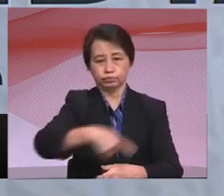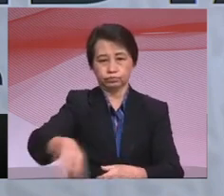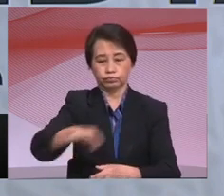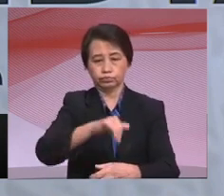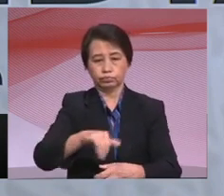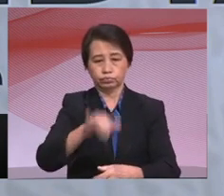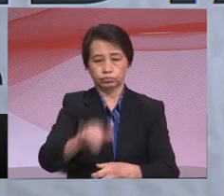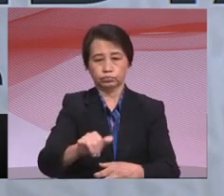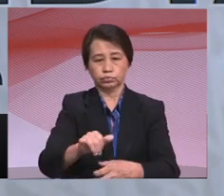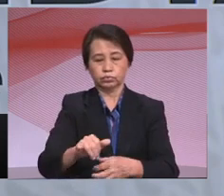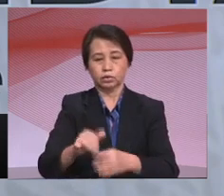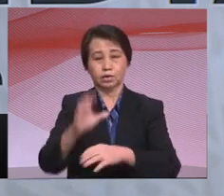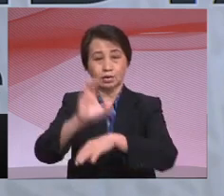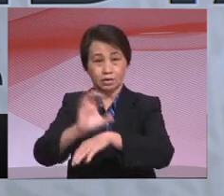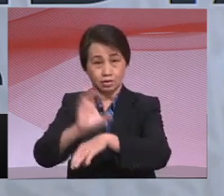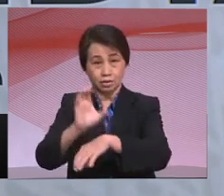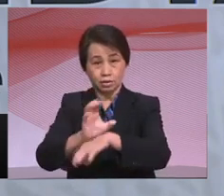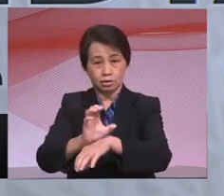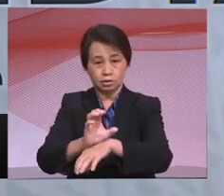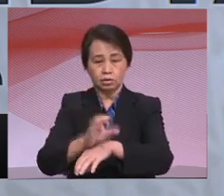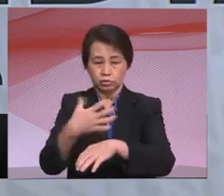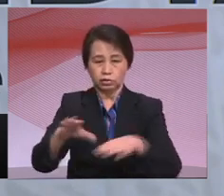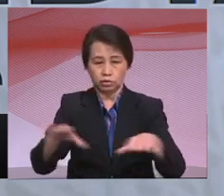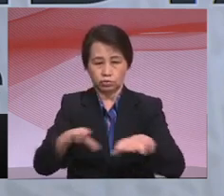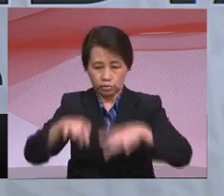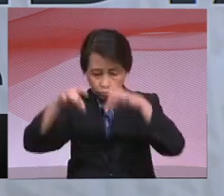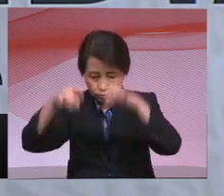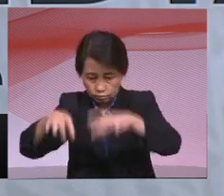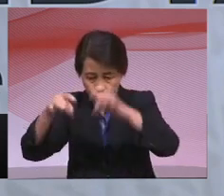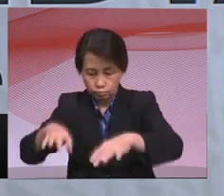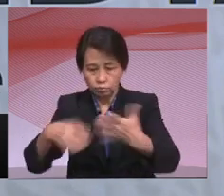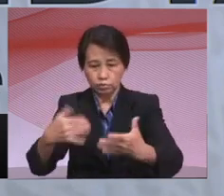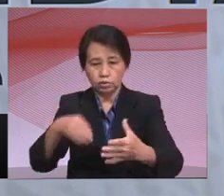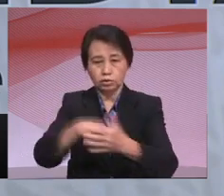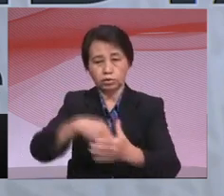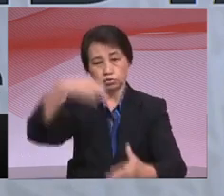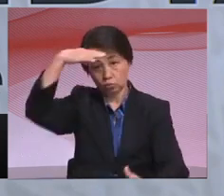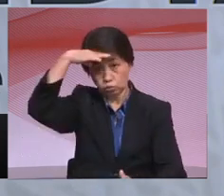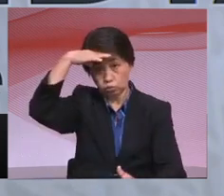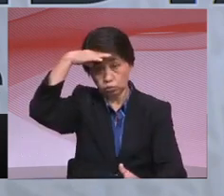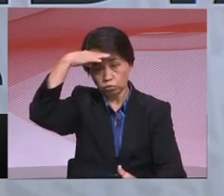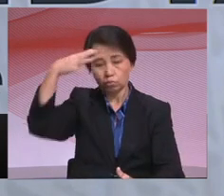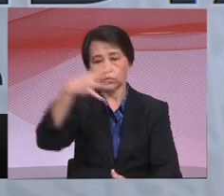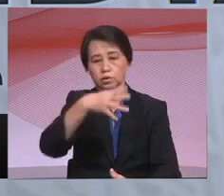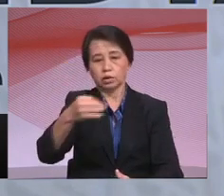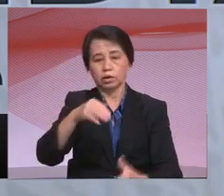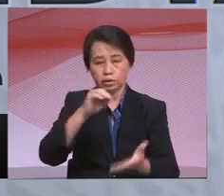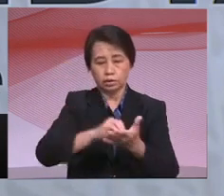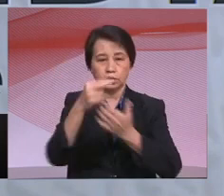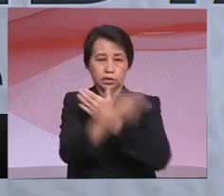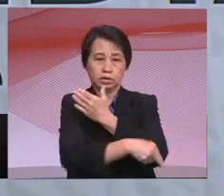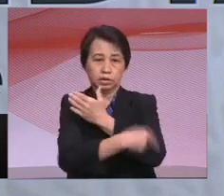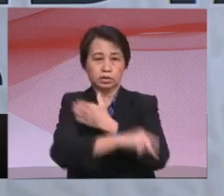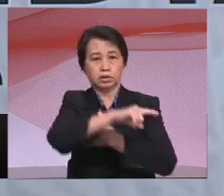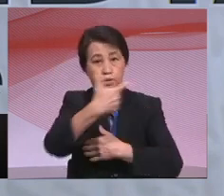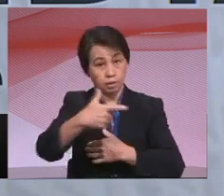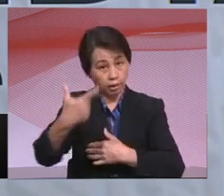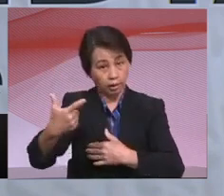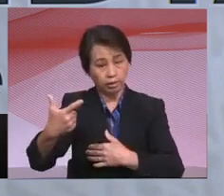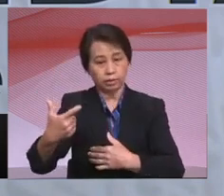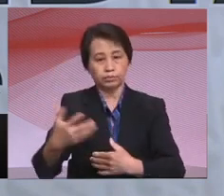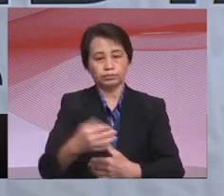Gereja Roman Katolik. Jadi kita akan melaksanakan saringan bukan hanya di negeri Johor tetapi di negeri-negeri yang lain.